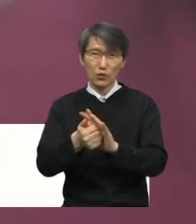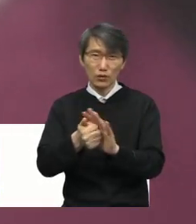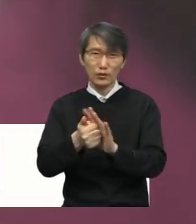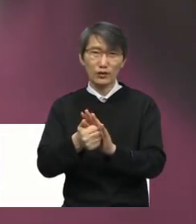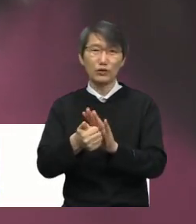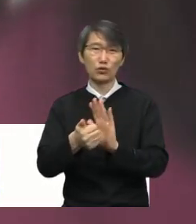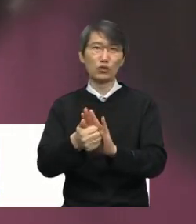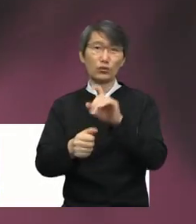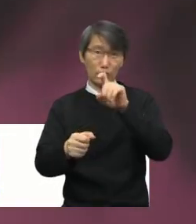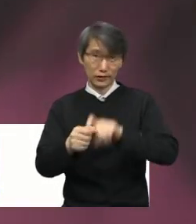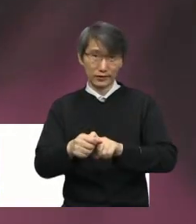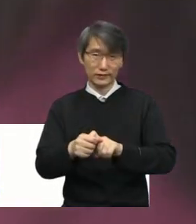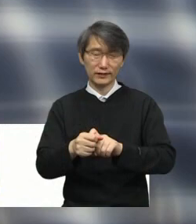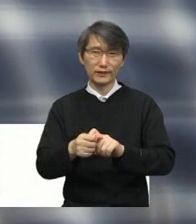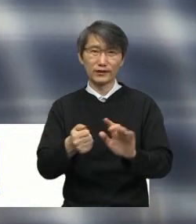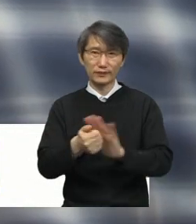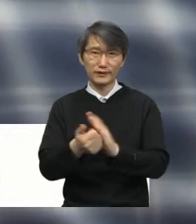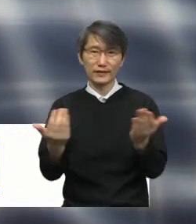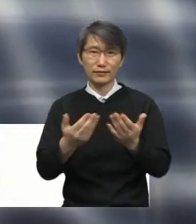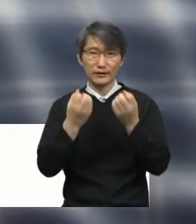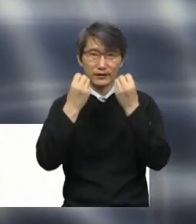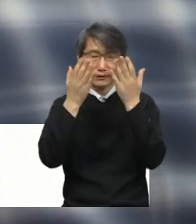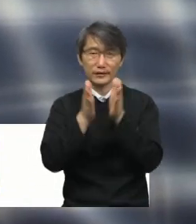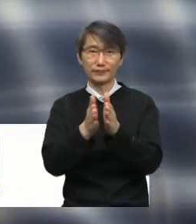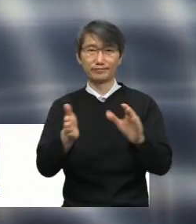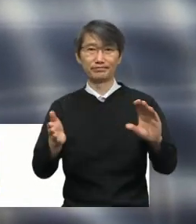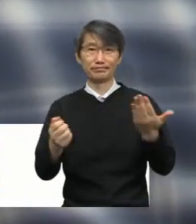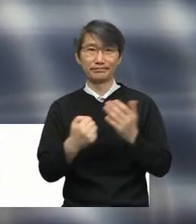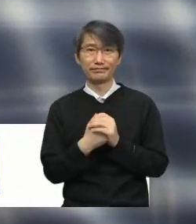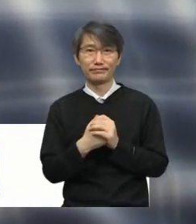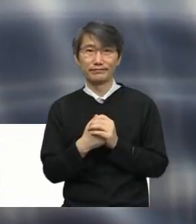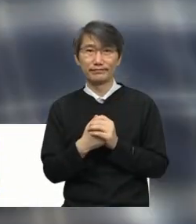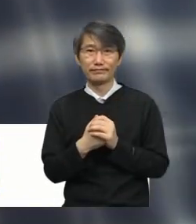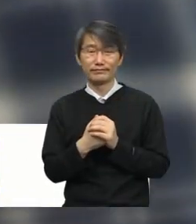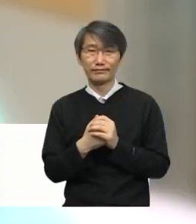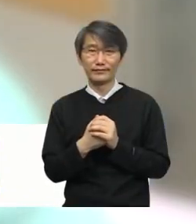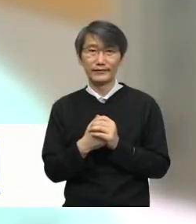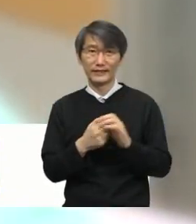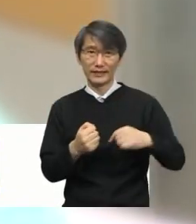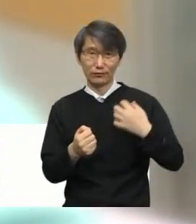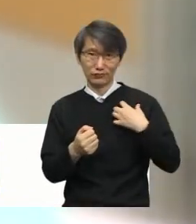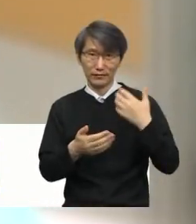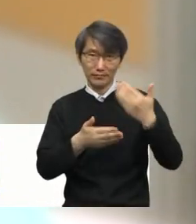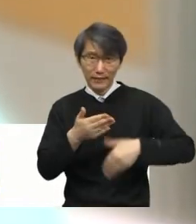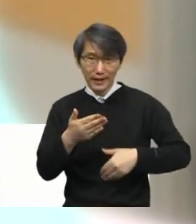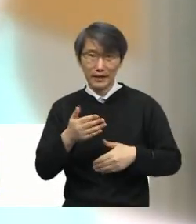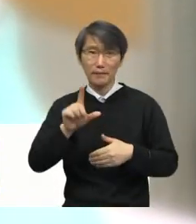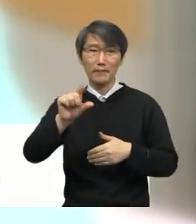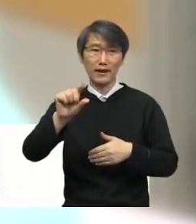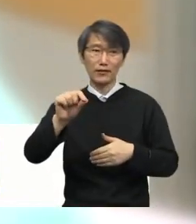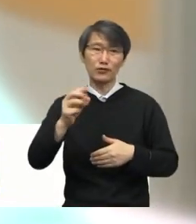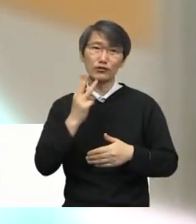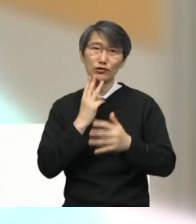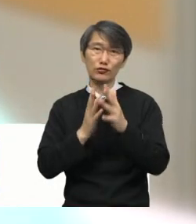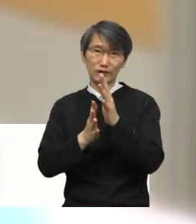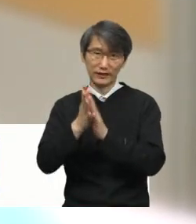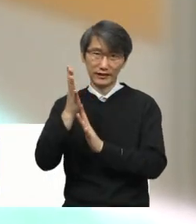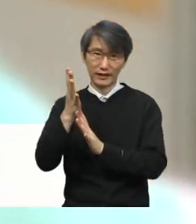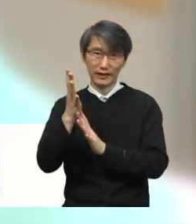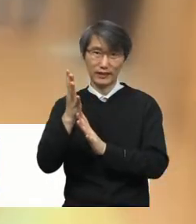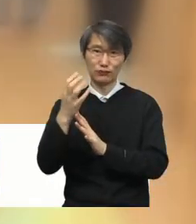위해 서비스 지원 사업을 새롭게 시작한다고 밝혔습니다 자부담을 제외한 만 원을 시가 부담하는